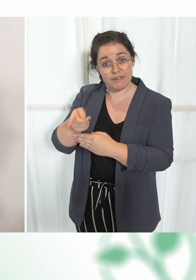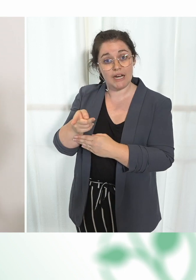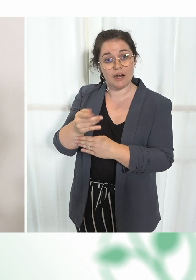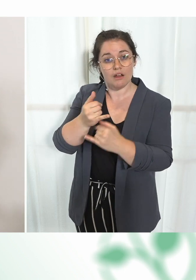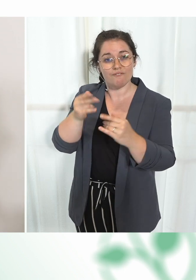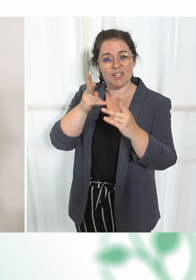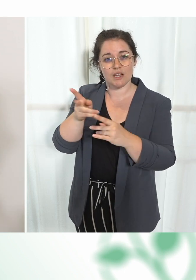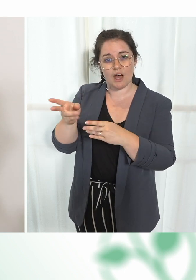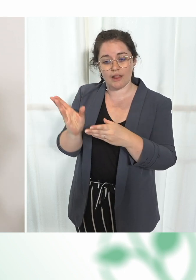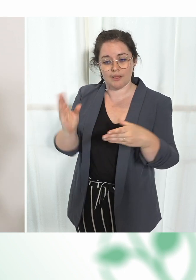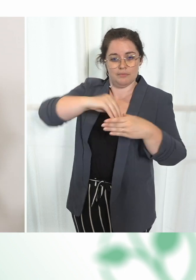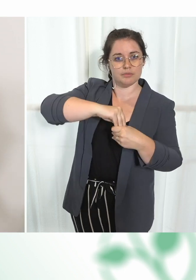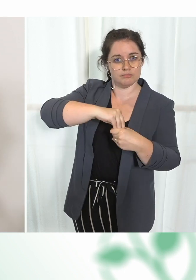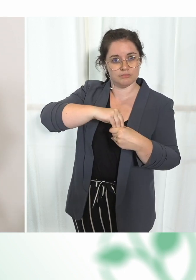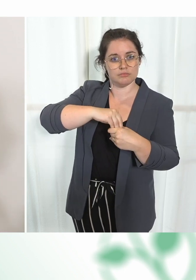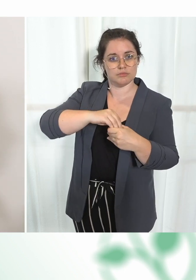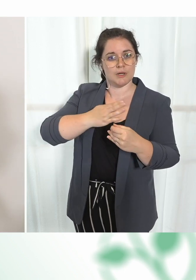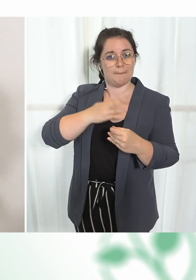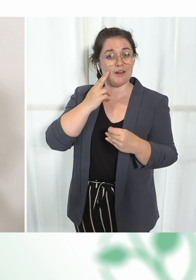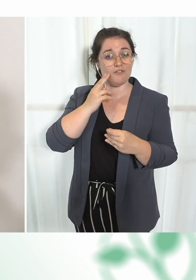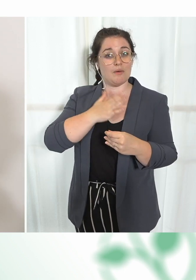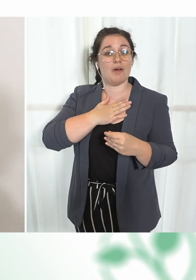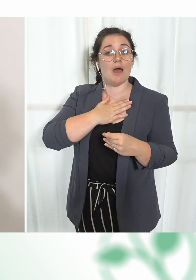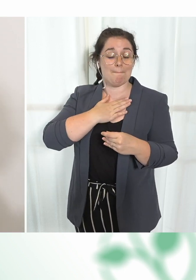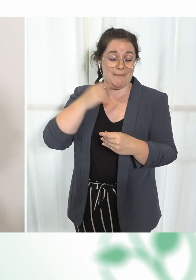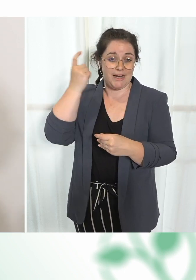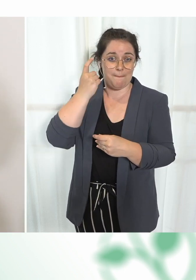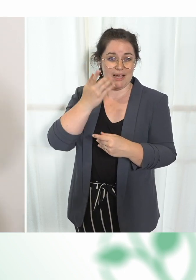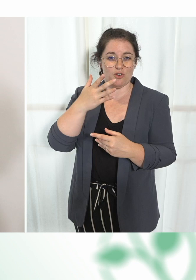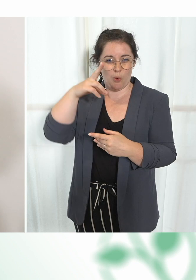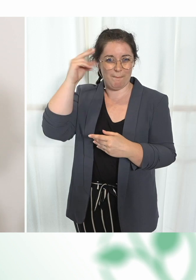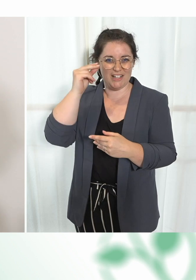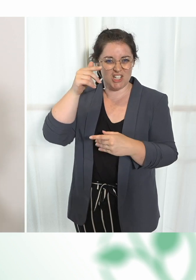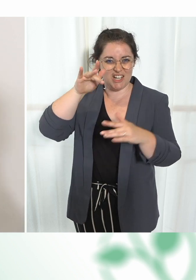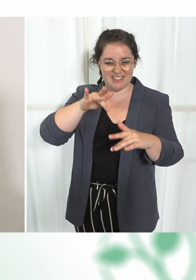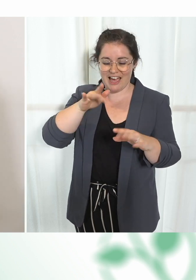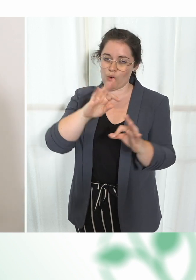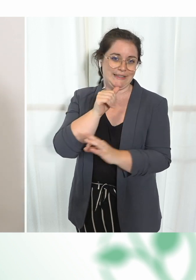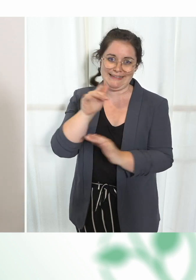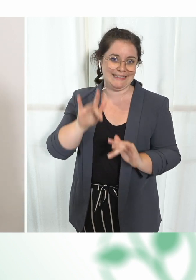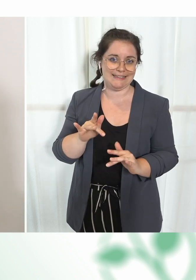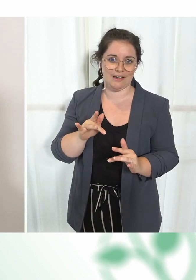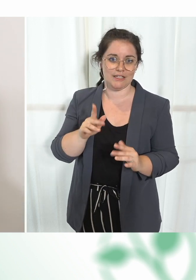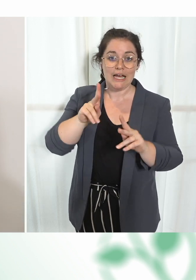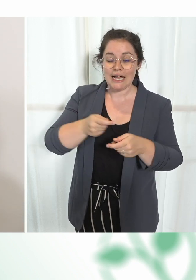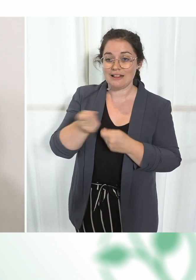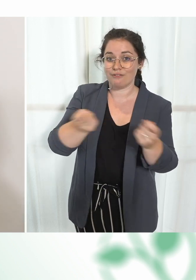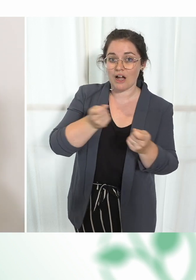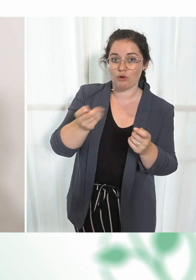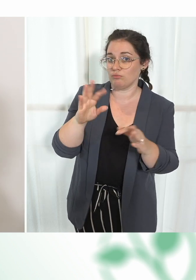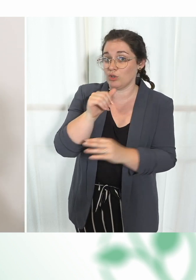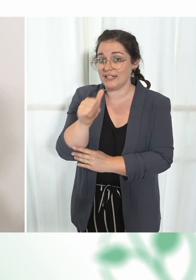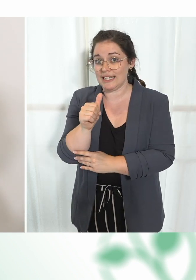kann ich dem im Unternehmen integrieren? Denn meine Meinung ist, das Menschliche, das hat man oder hat man nicht. Dass man verkaufen kann oder